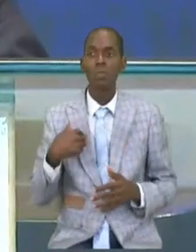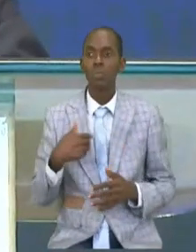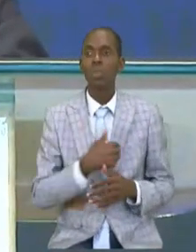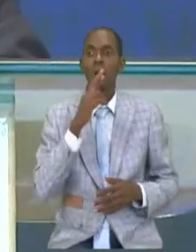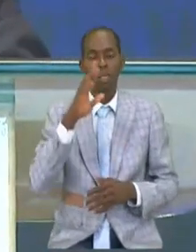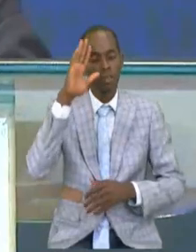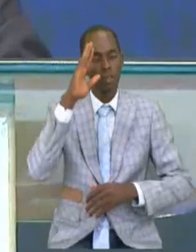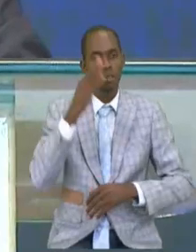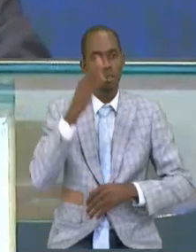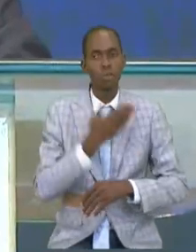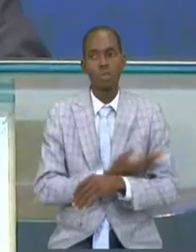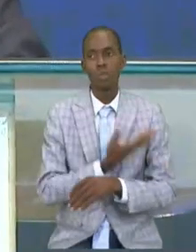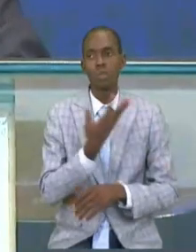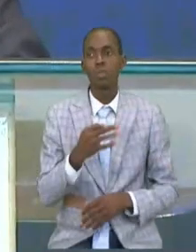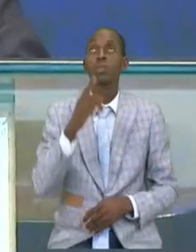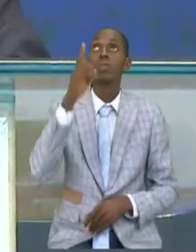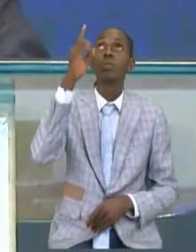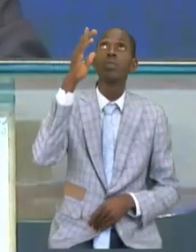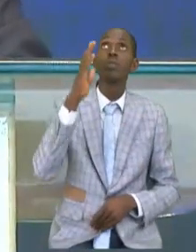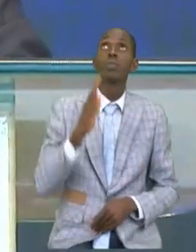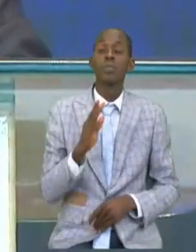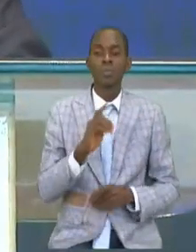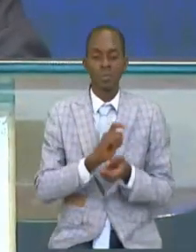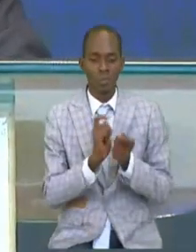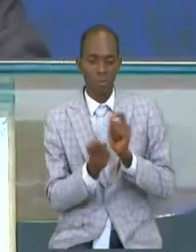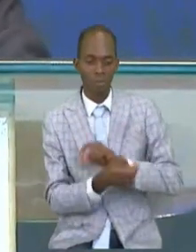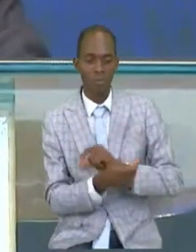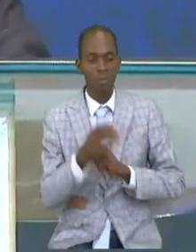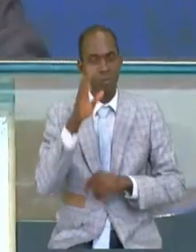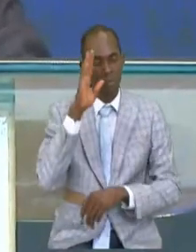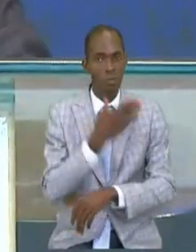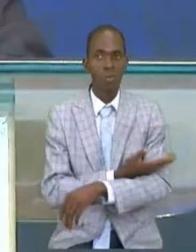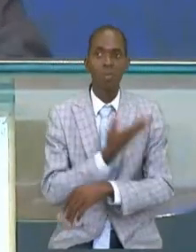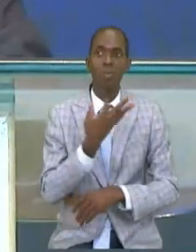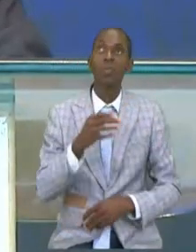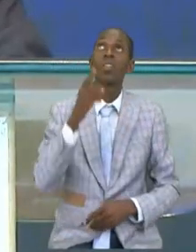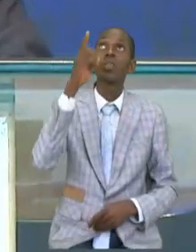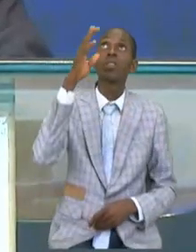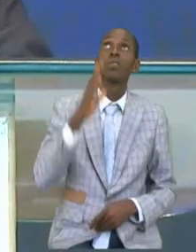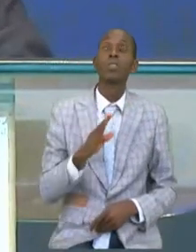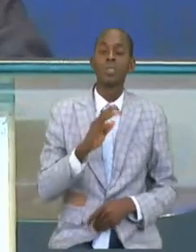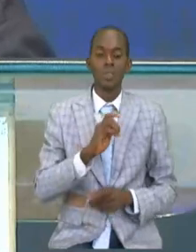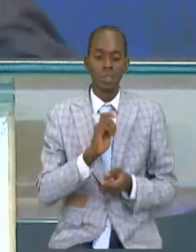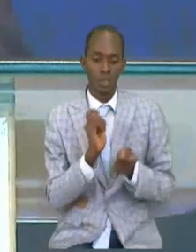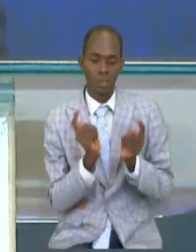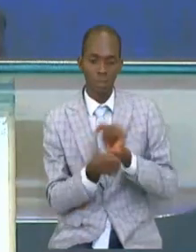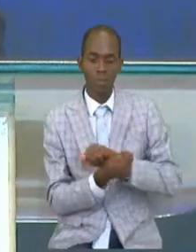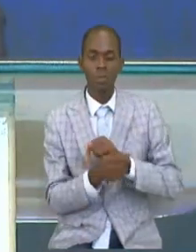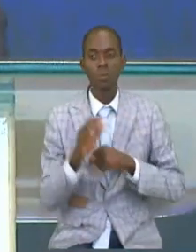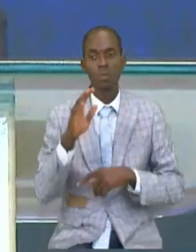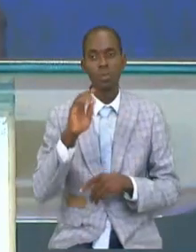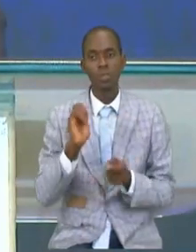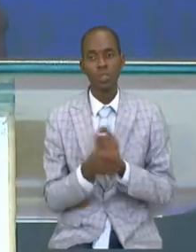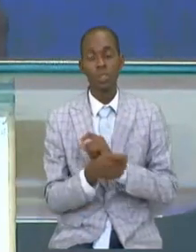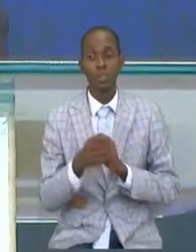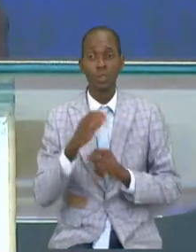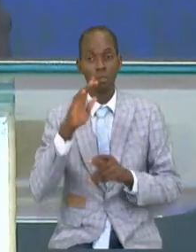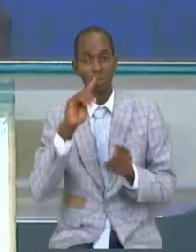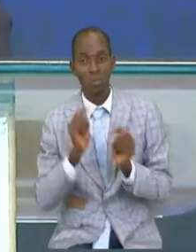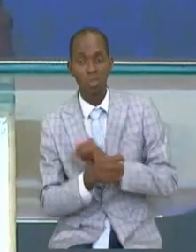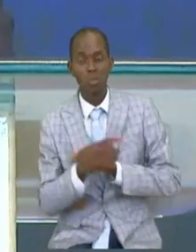pas dans le futur. Mais nous sommes des fils, des enfants transformés de Dieu, des fils, des